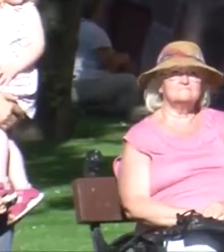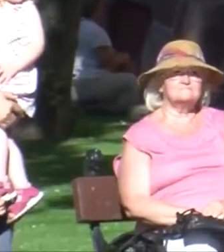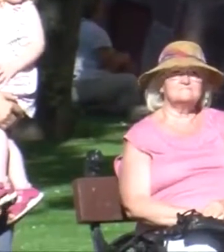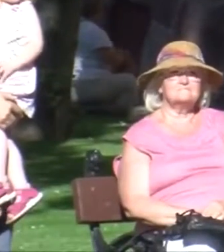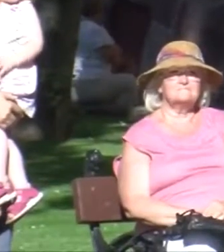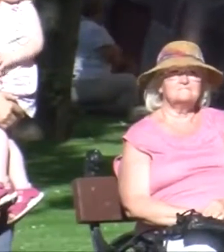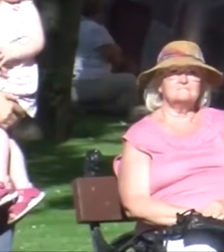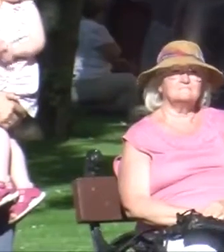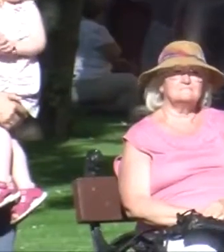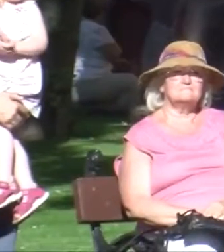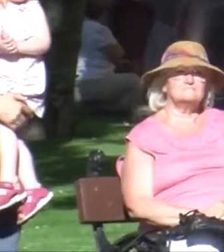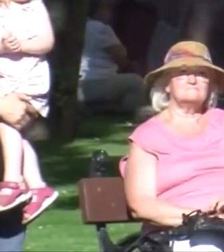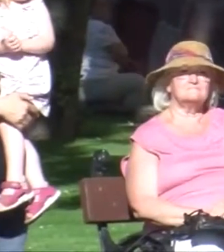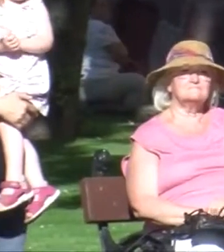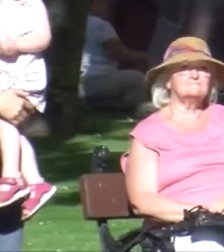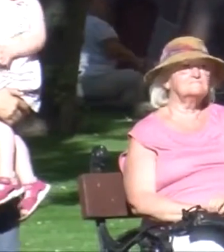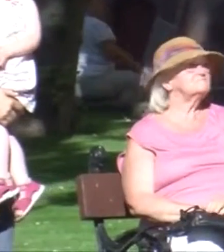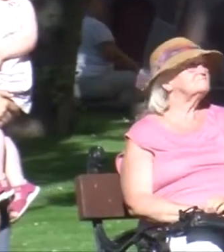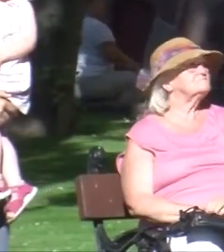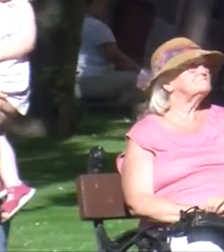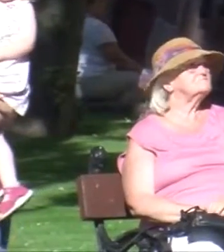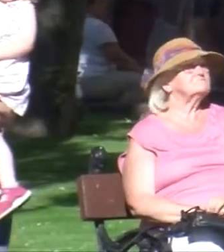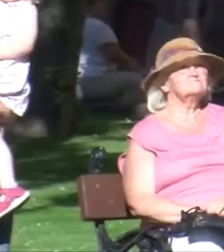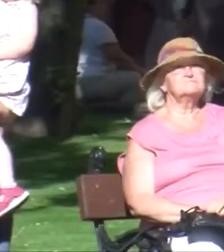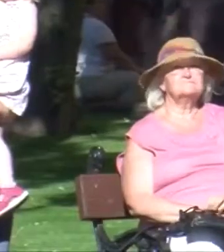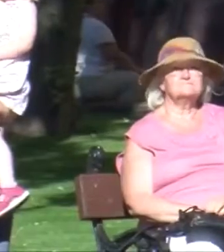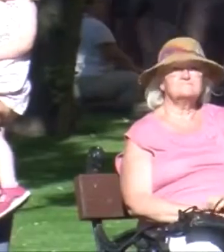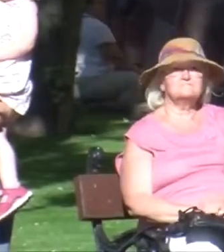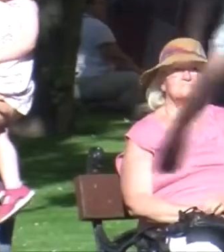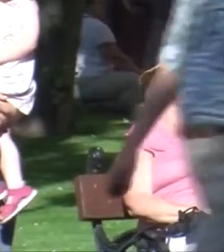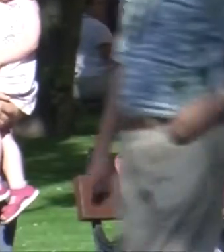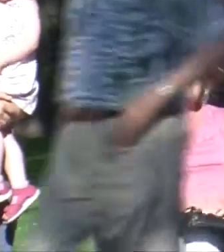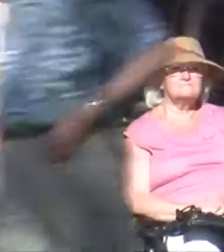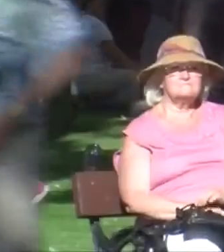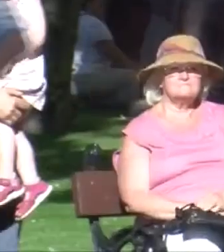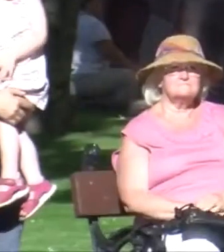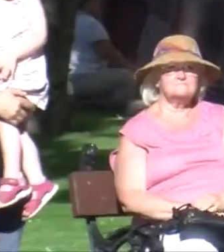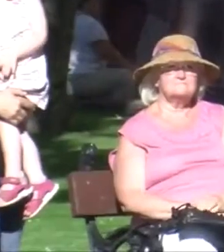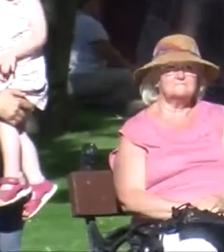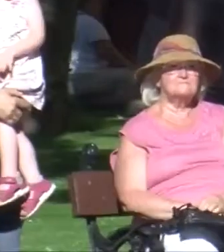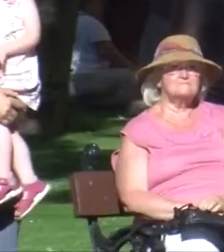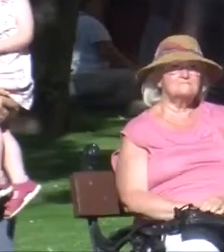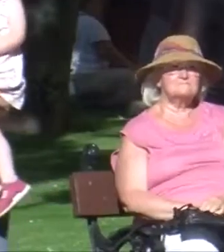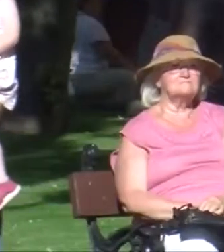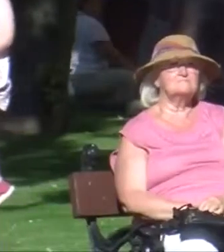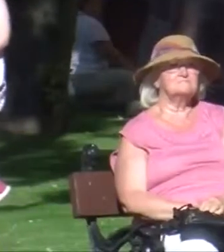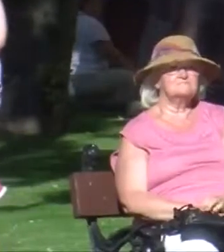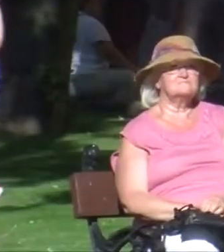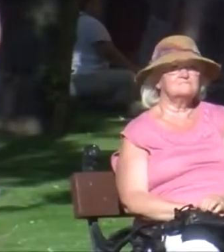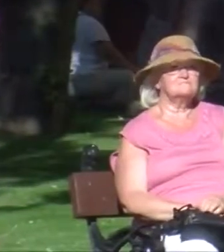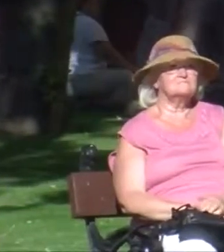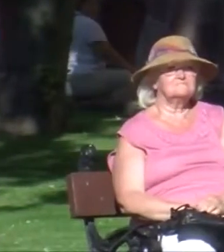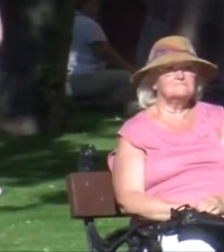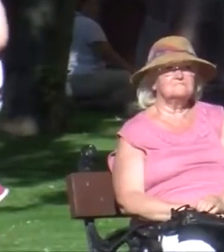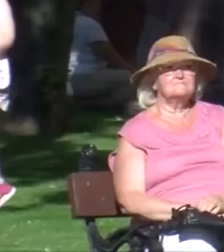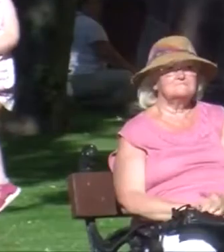on, land. Come on, land. Let me take you by the hand. To the man, to the man. To the leader of